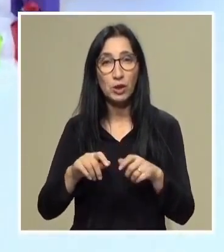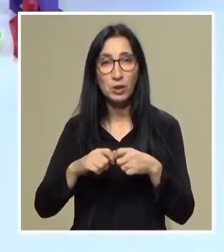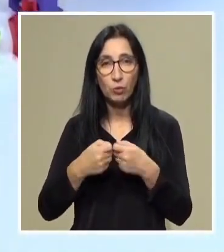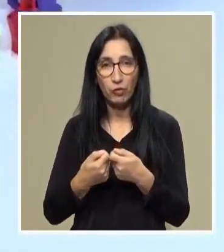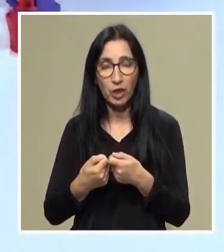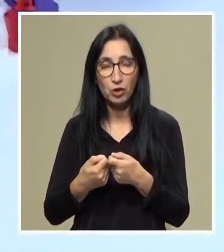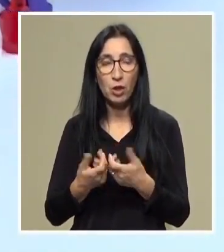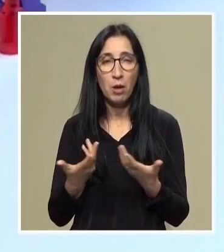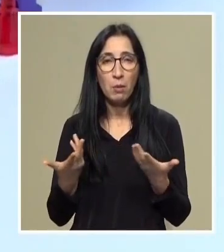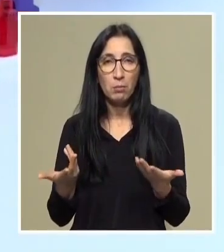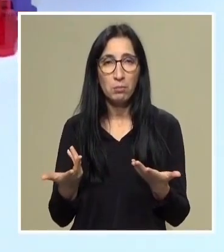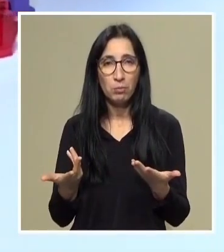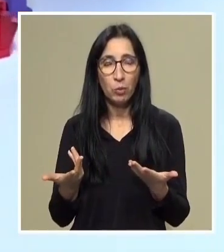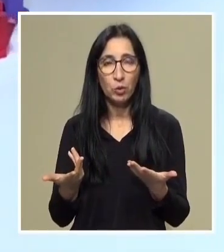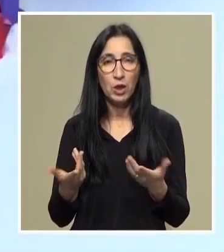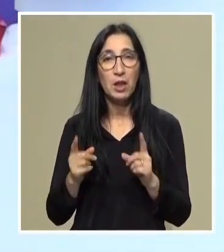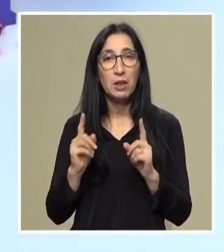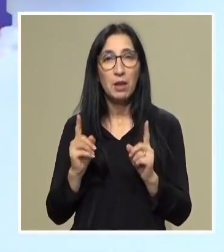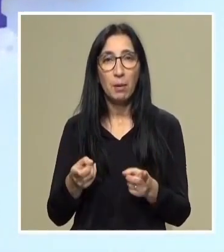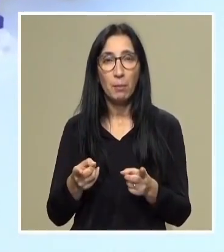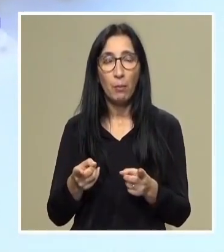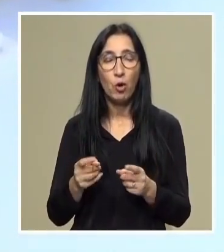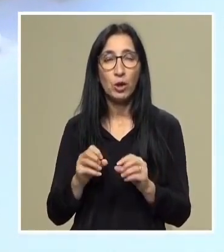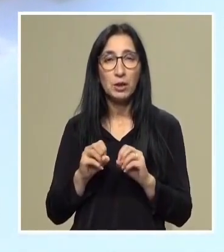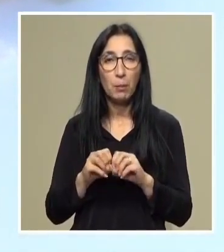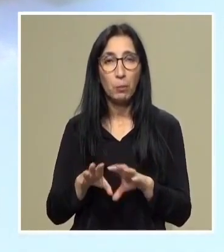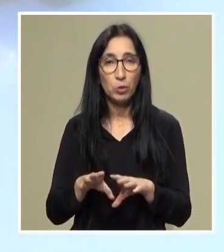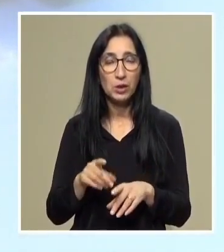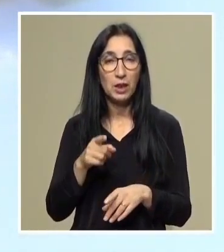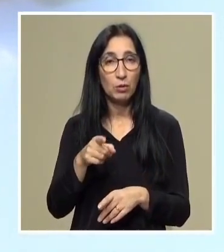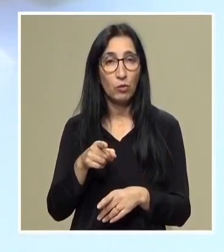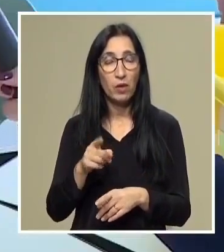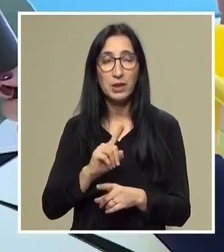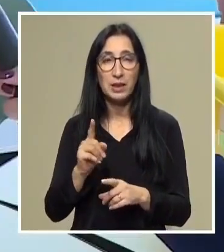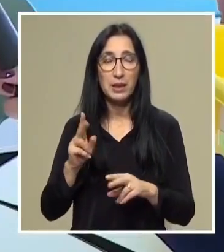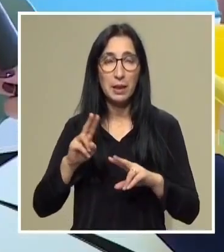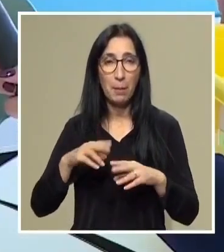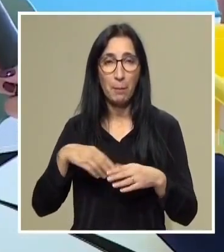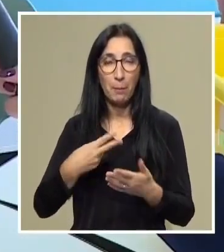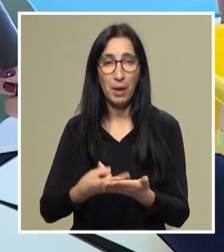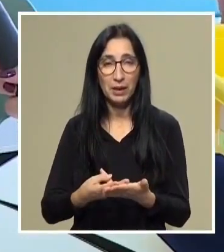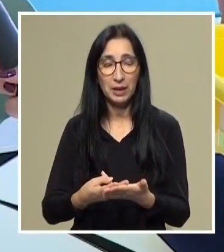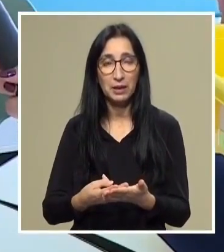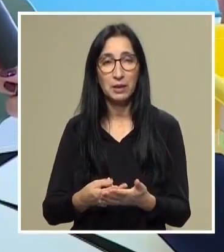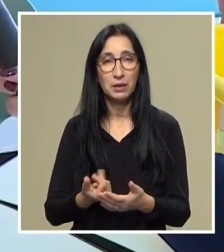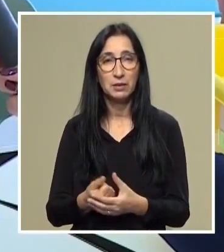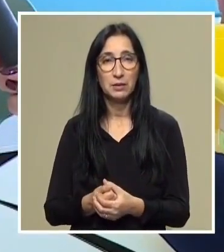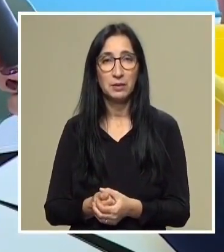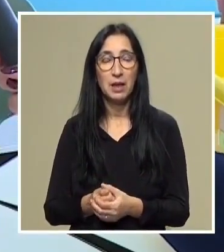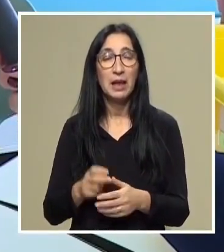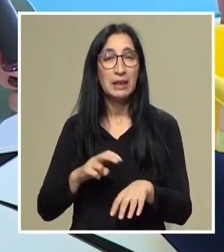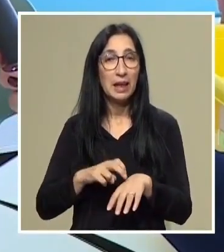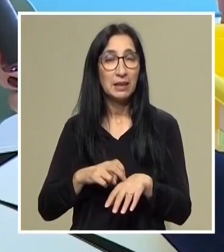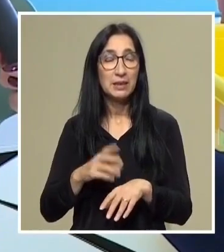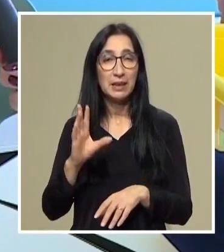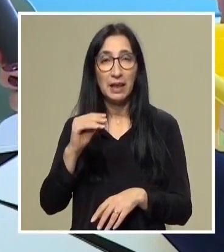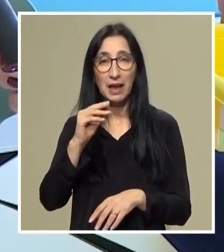увреждания поне да могат да пускат това, за да не падат. Дани се казва